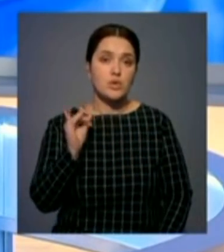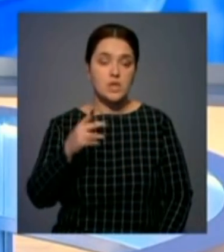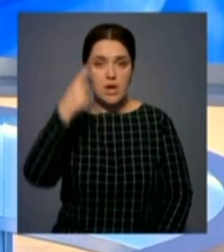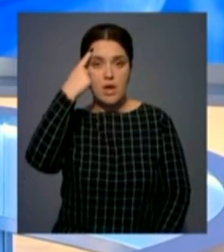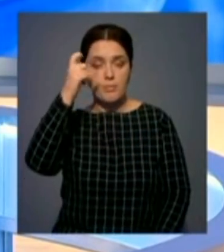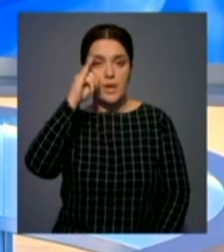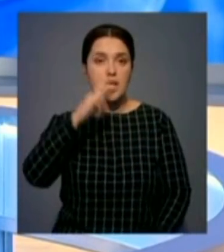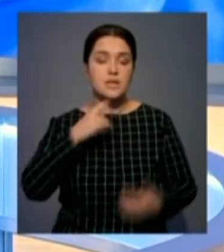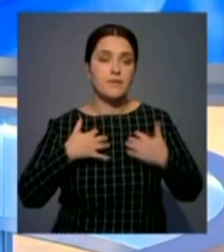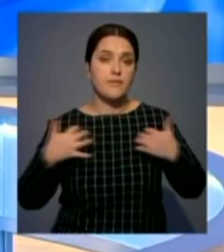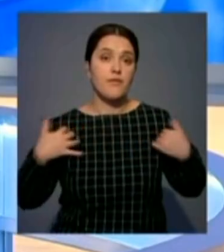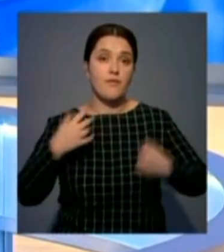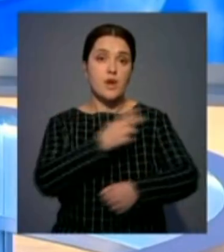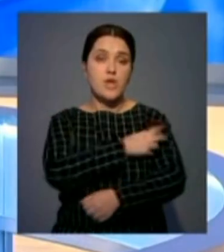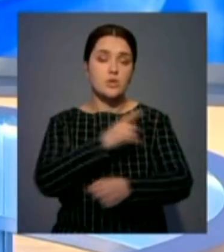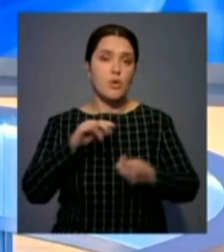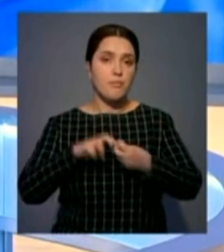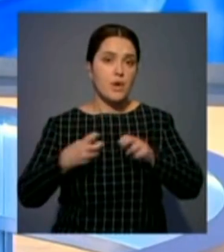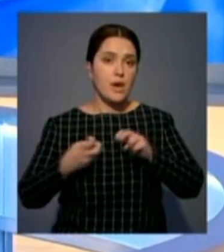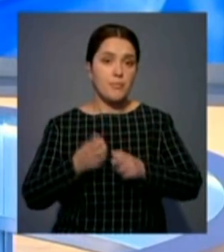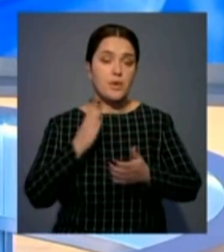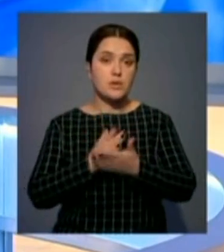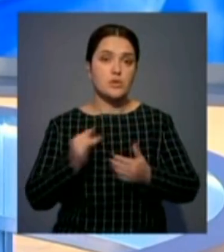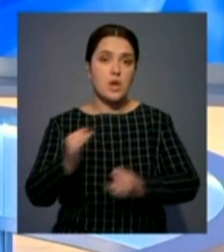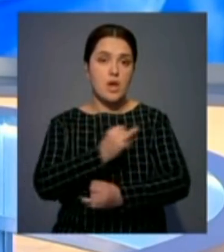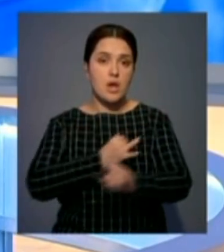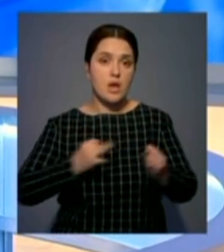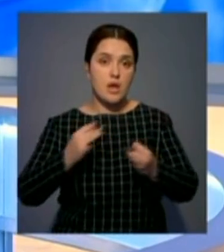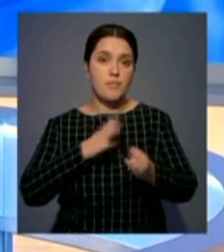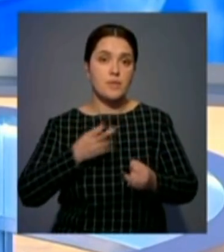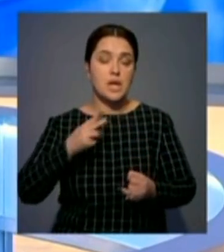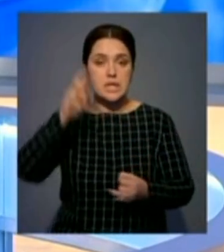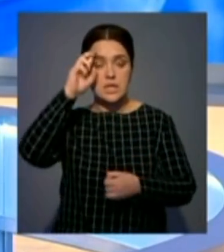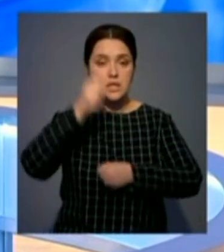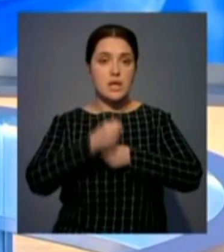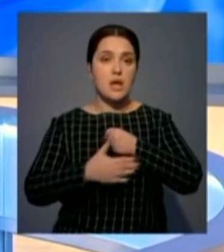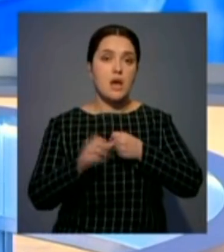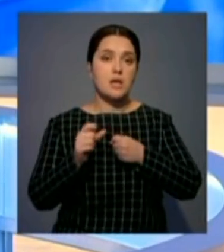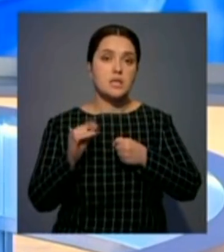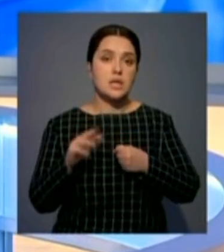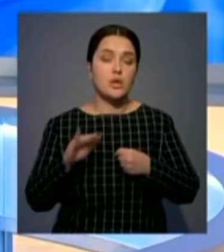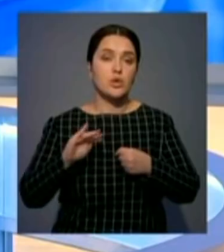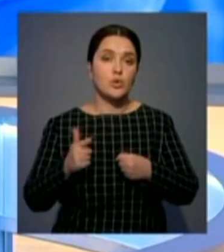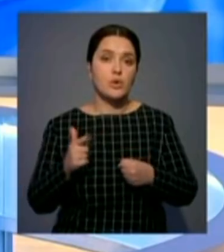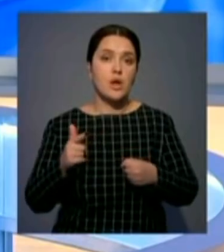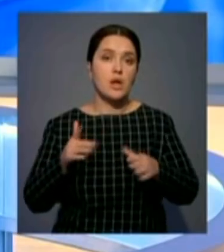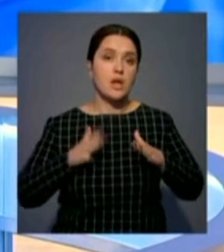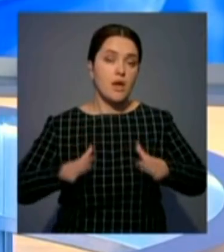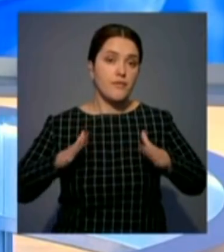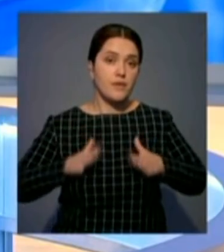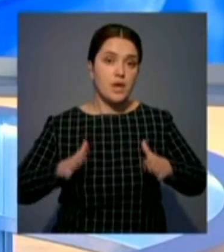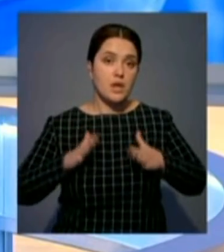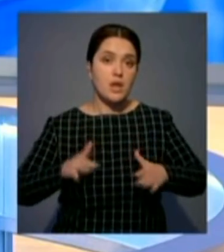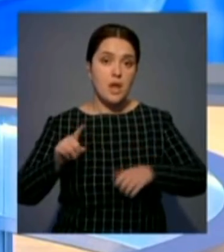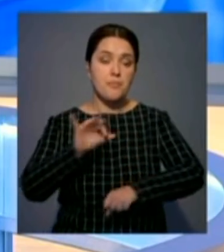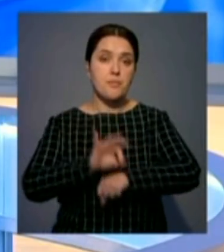ветеринары. Эти и другие проблемы в данной области обсудили на субрегиональном семинаре для стран Центральной Азии и Южного Кавказа по